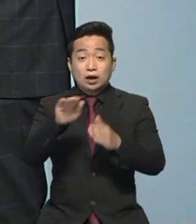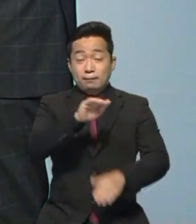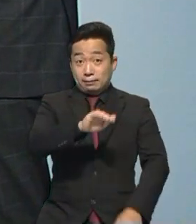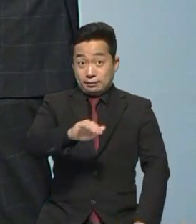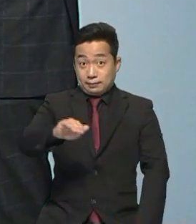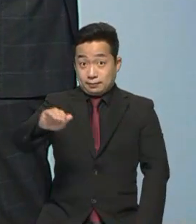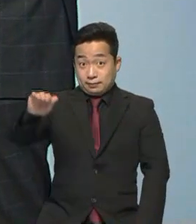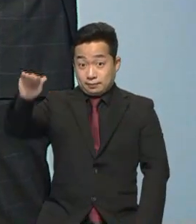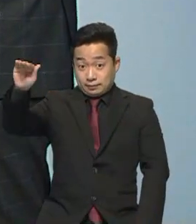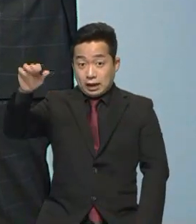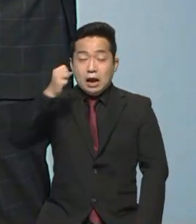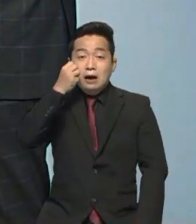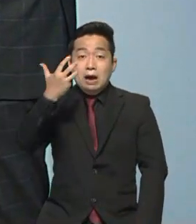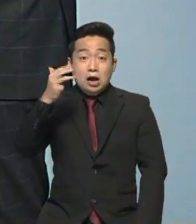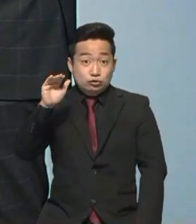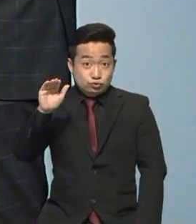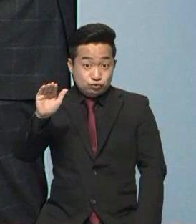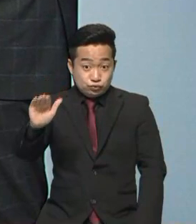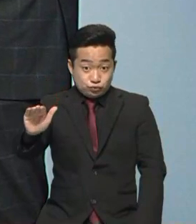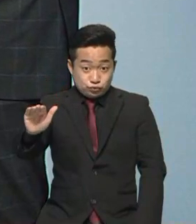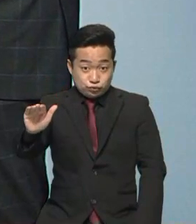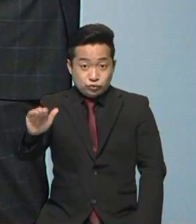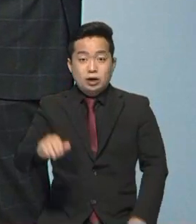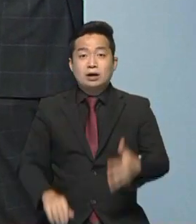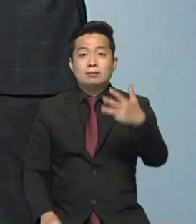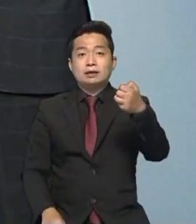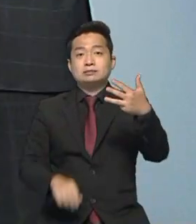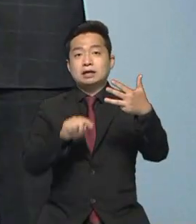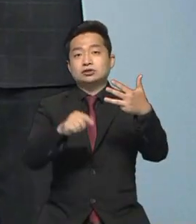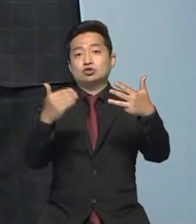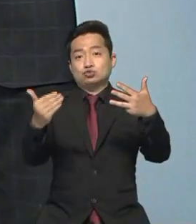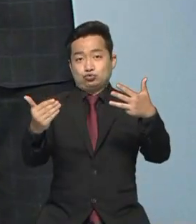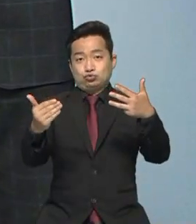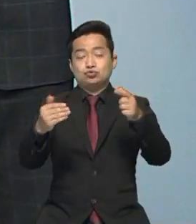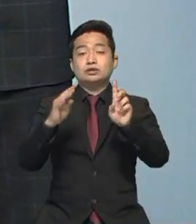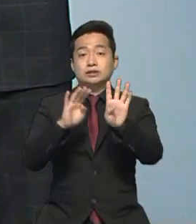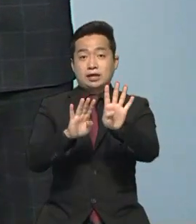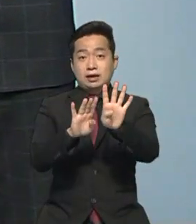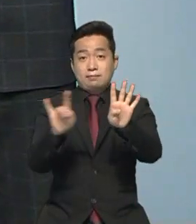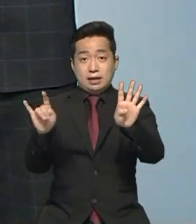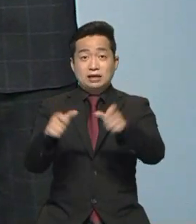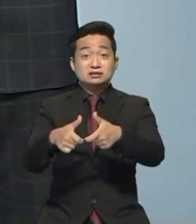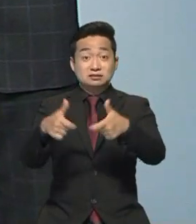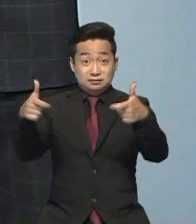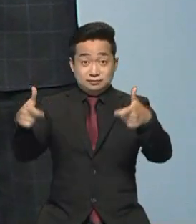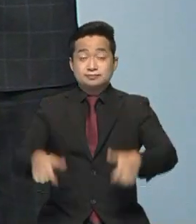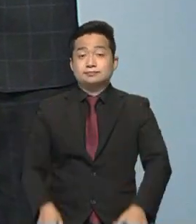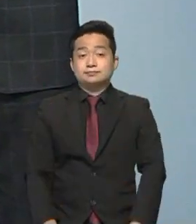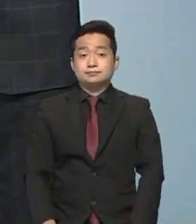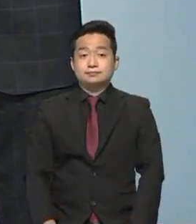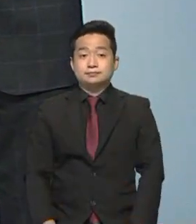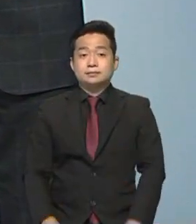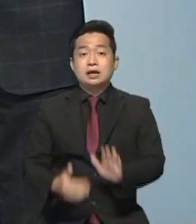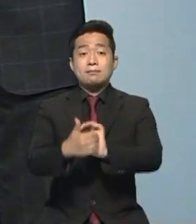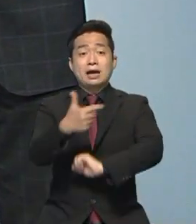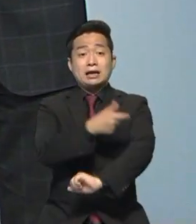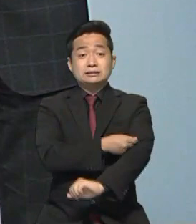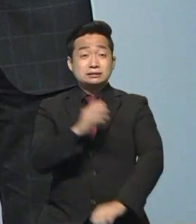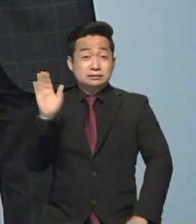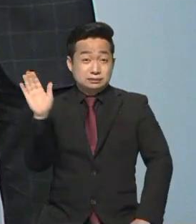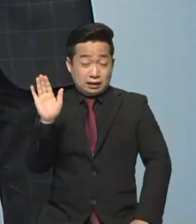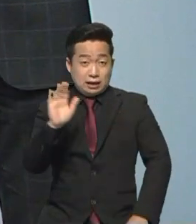높아져서요. 8개월 정도 지나면 88.9, 4배 넘게 높아집니다. 백신을 맞지